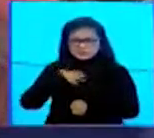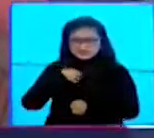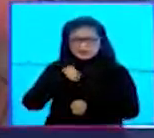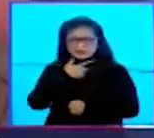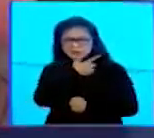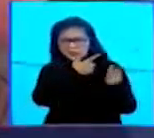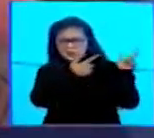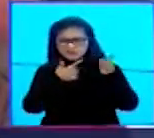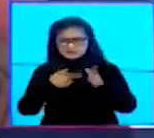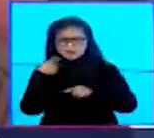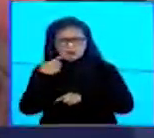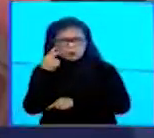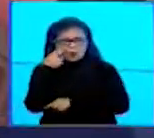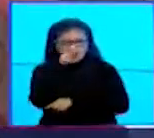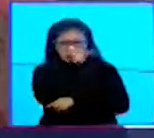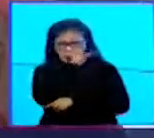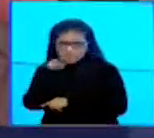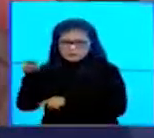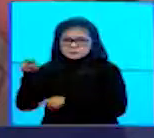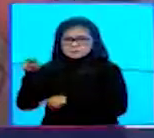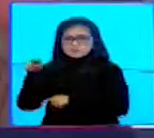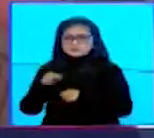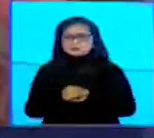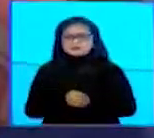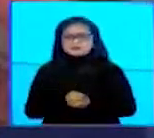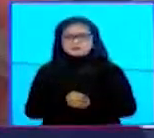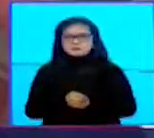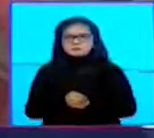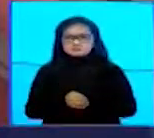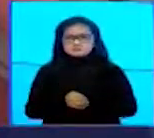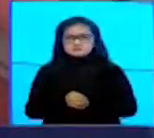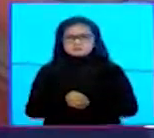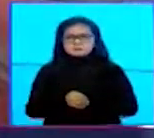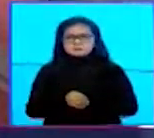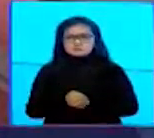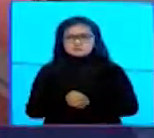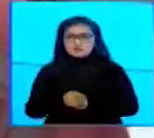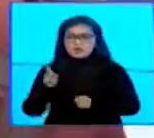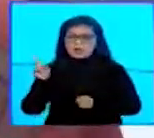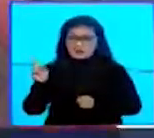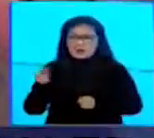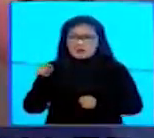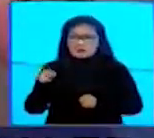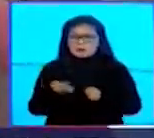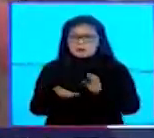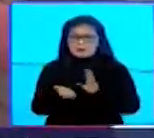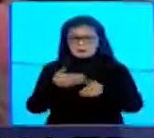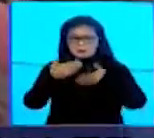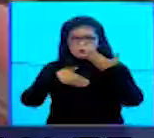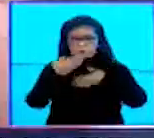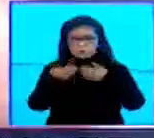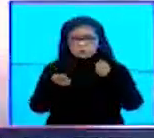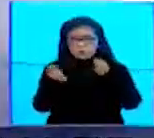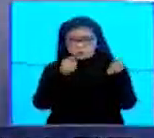Karena ada beberapa terisi di dalam ruangan adegan itu ada beberapa oknum. Hadir di sini. Artinya kehadiran mereka